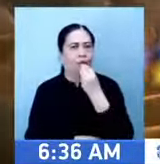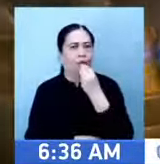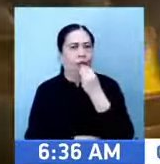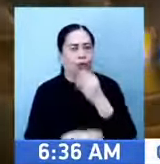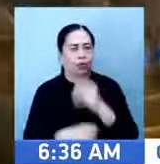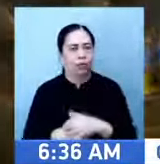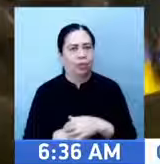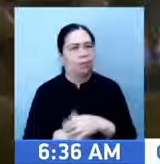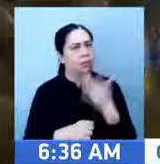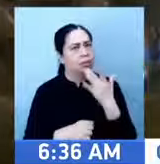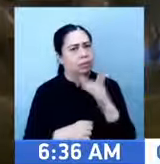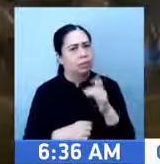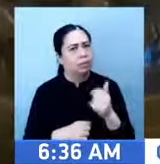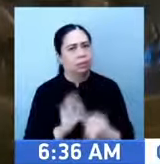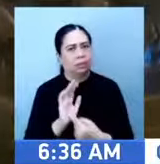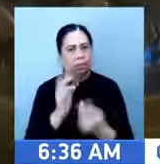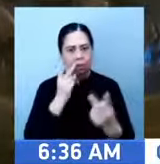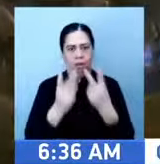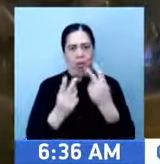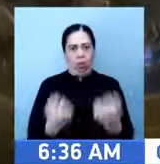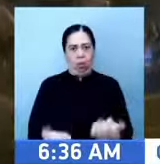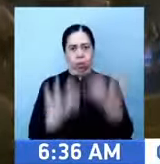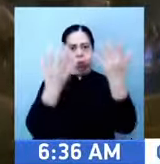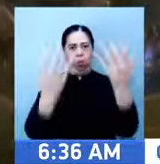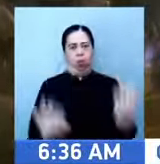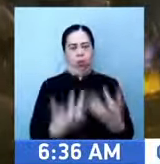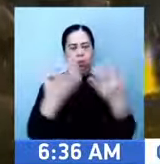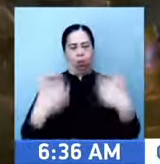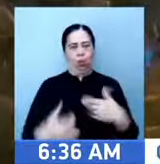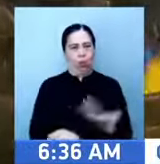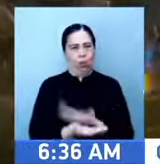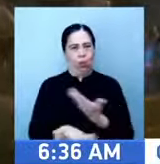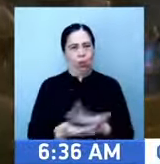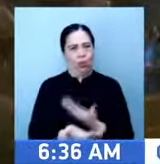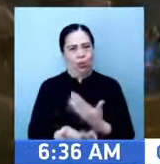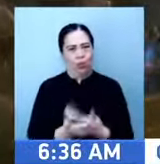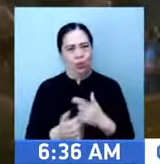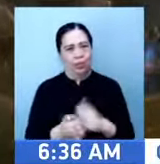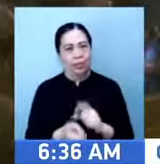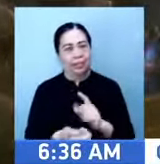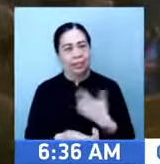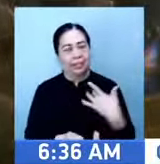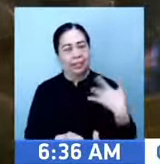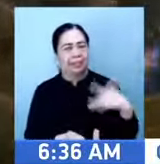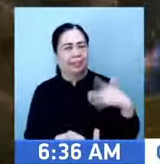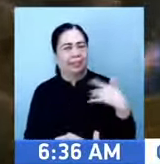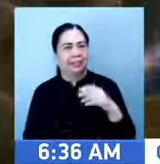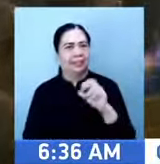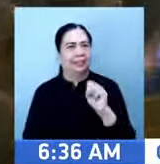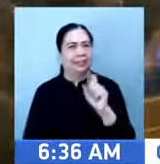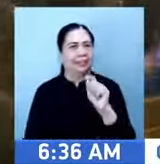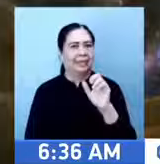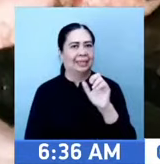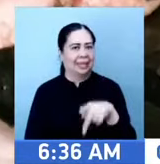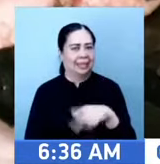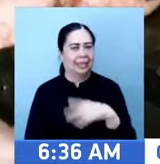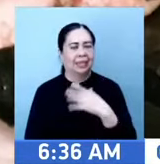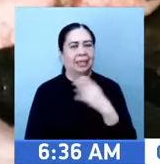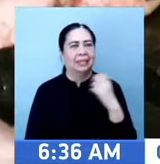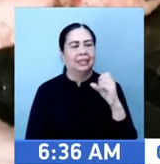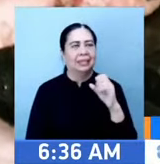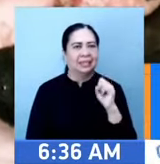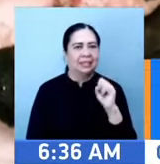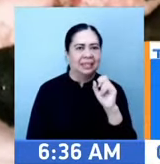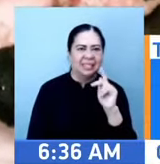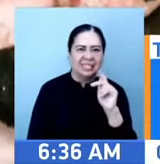kasi visual, di ba? Yeah. Para may presentation. Saka nag-twist kami ng steak talaga. Kasi gusto ng mga Pinoy na steak, nauuso ngayon.